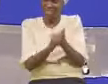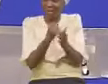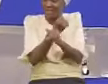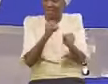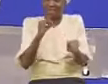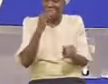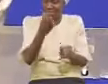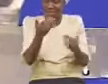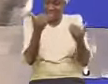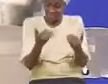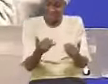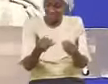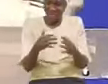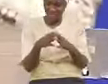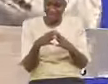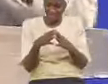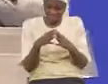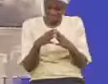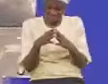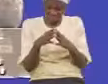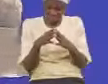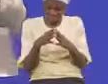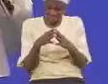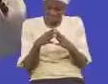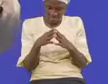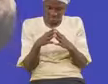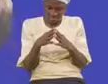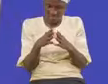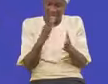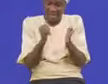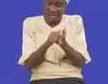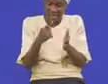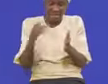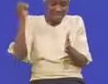Nao kakara jibo nari chok bwa jia wo kwa dede.